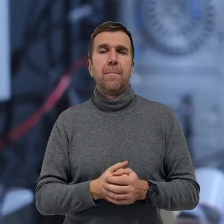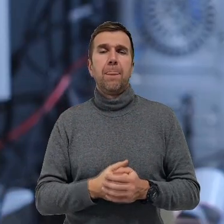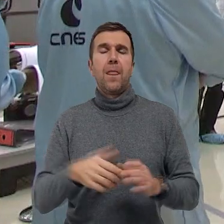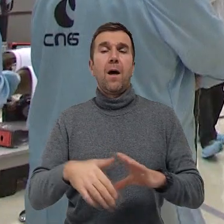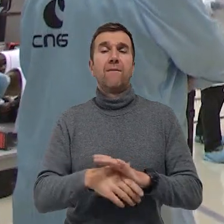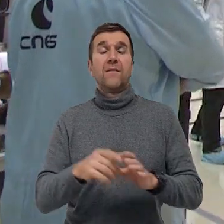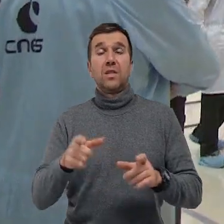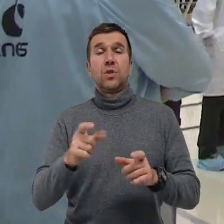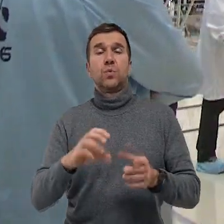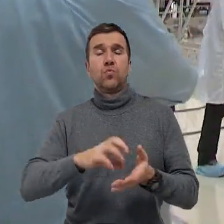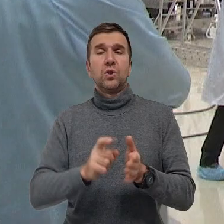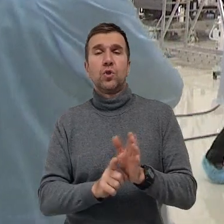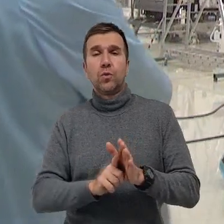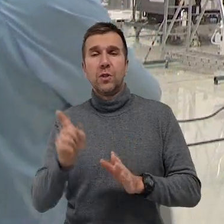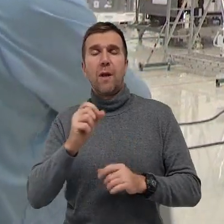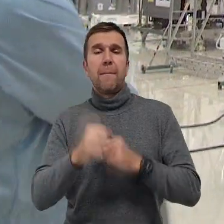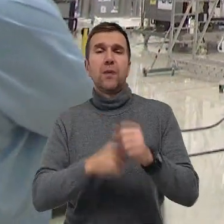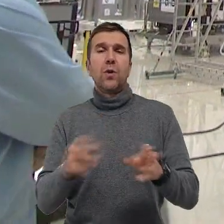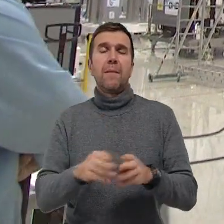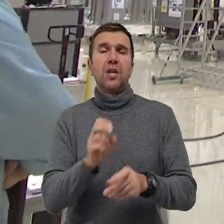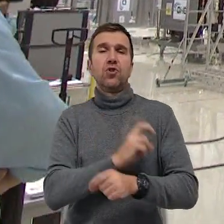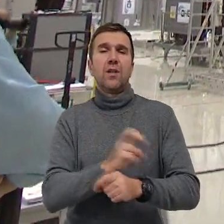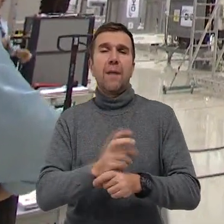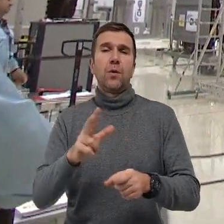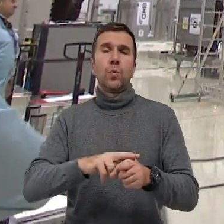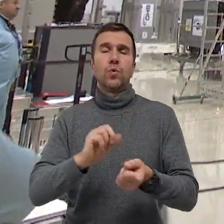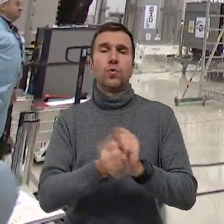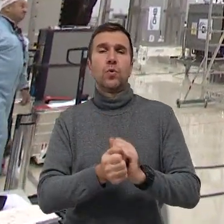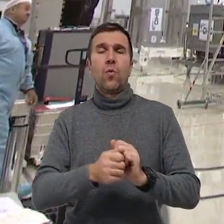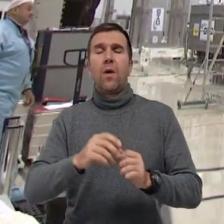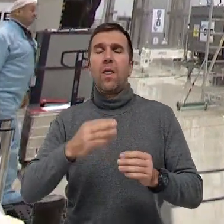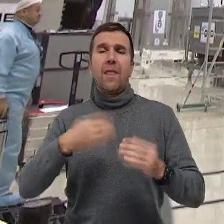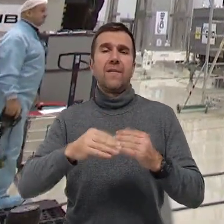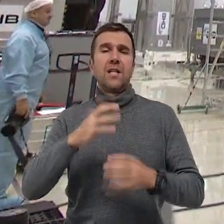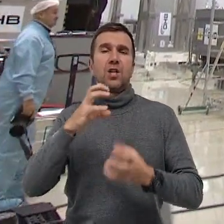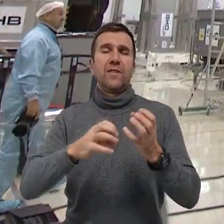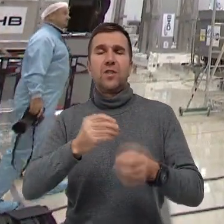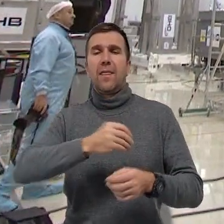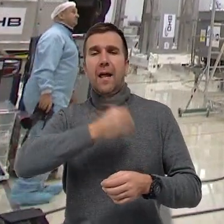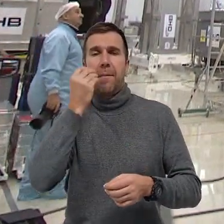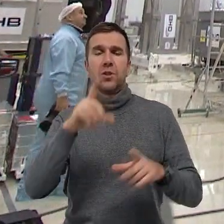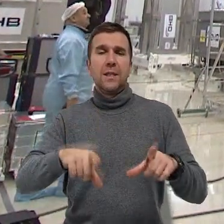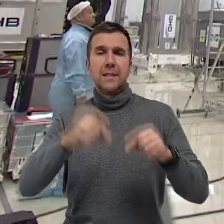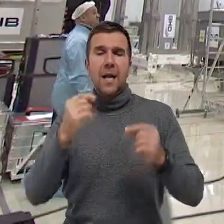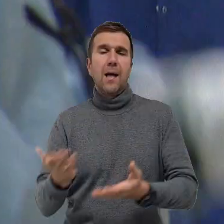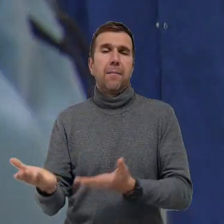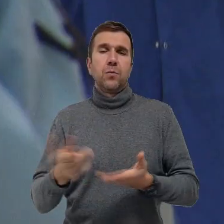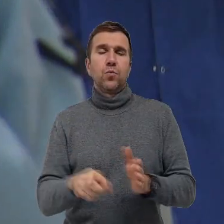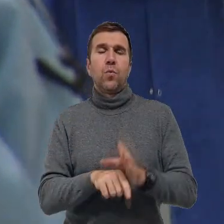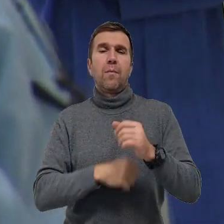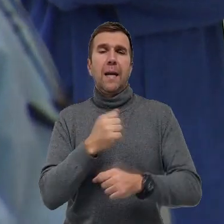kosmicznym to, co jest najciekawsze, to że pracujemy z inżynierami, którzy są absolutnie światowej klasy. Trzeba ich znaleźć,